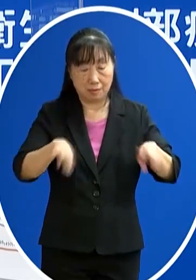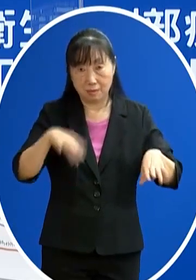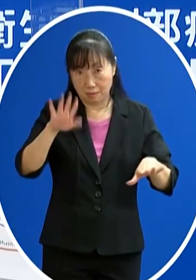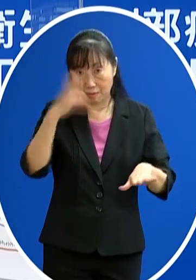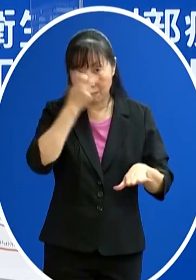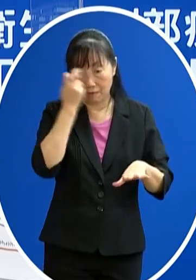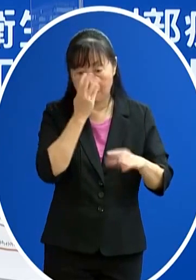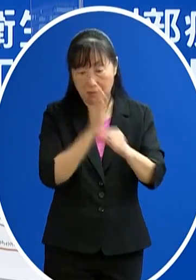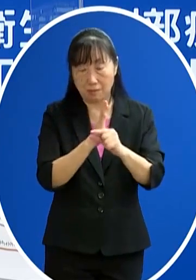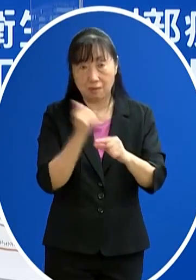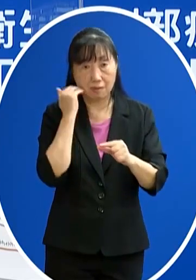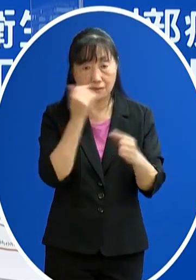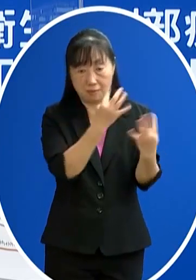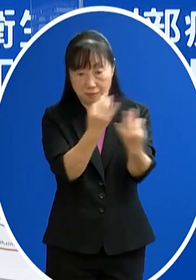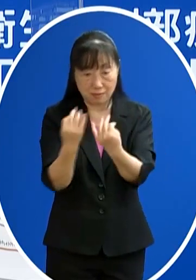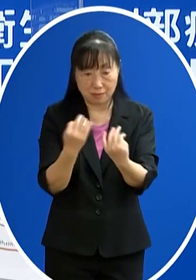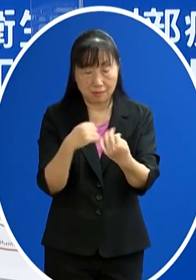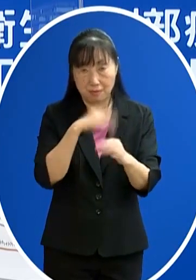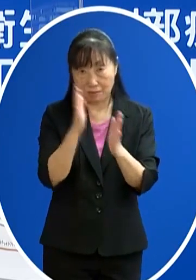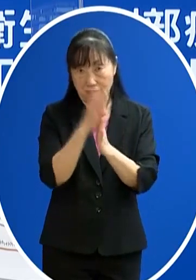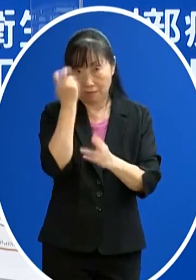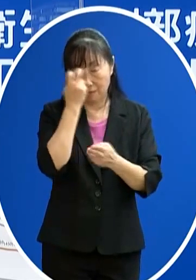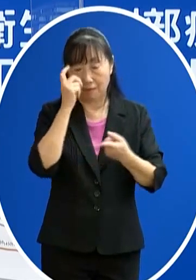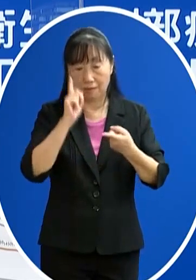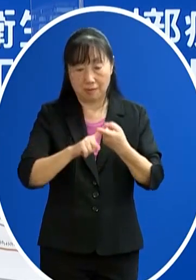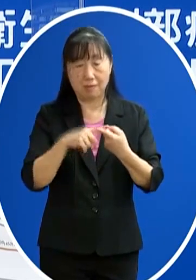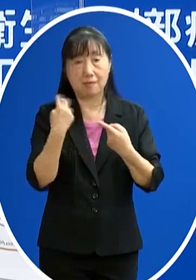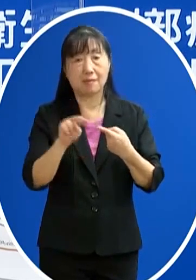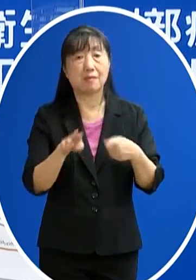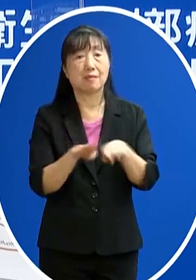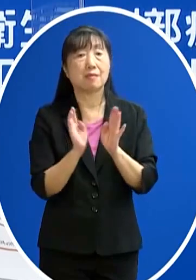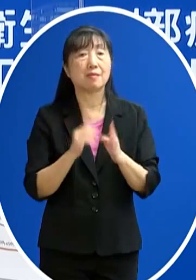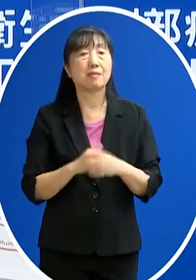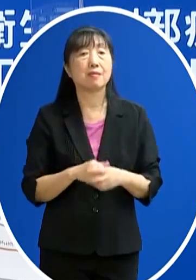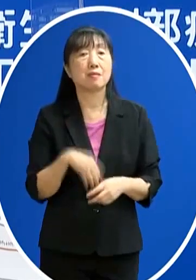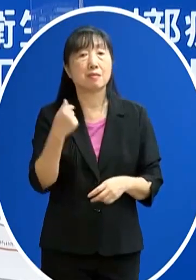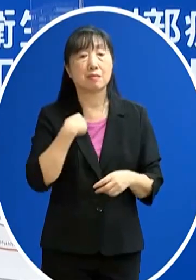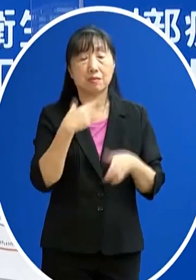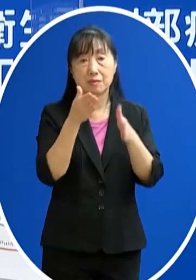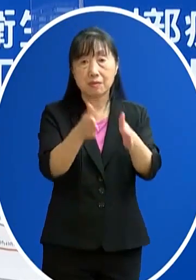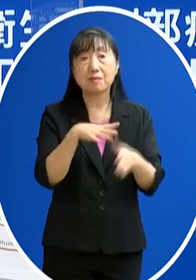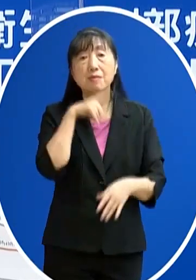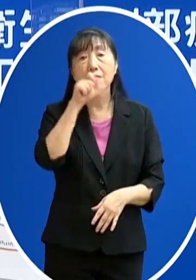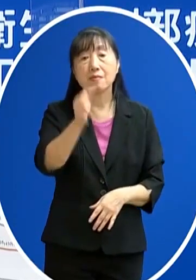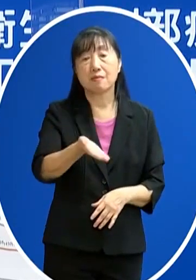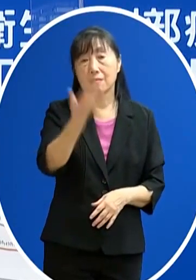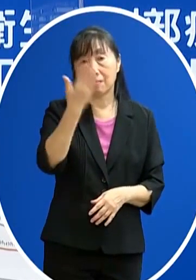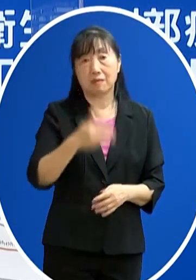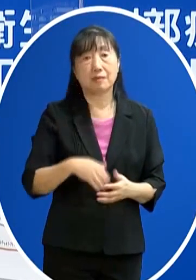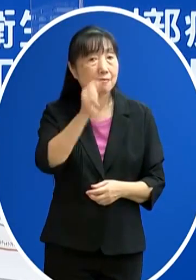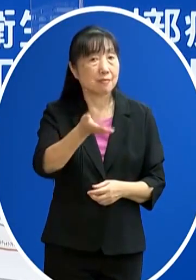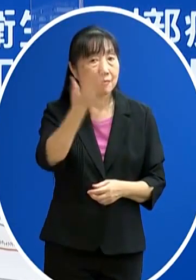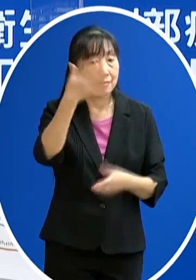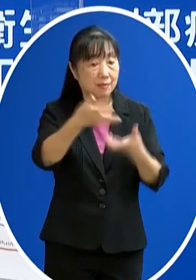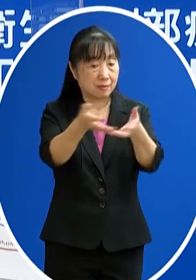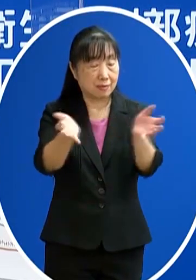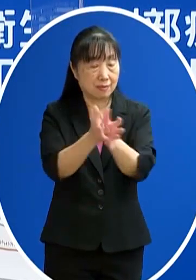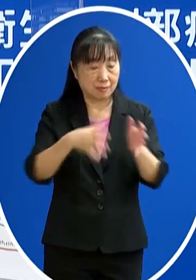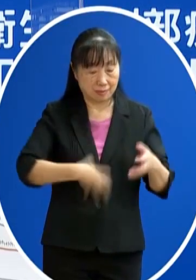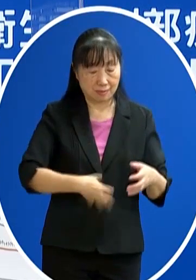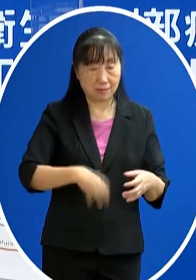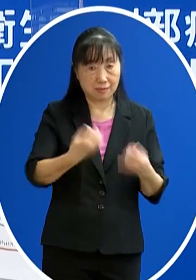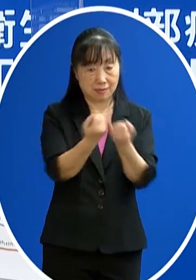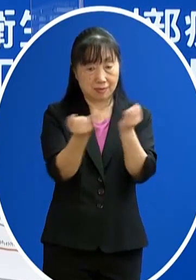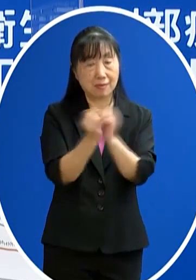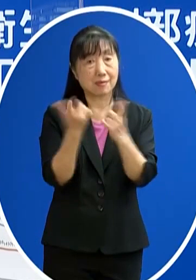会确定数目，大概想大概就基本的大方向了，哈，讲说65岁以上，哈，那跟对孕妇也会包